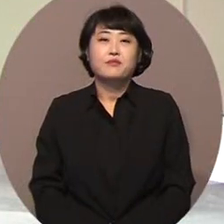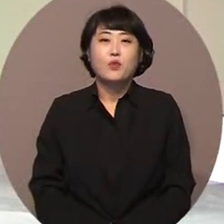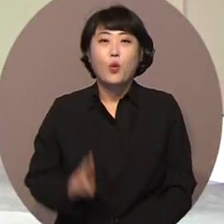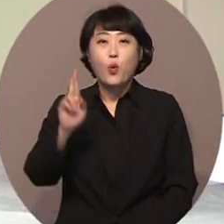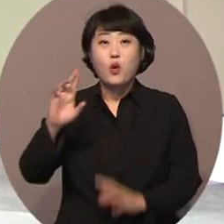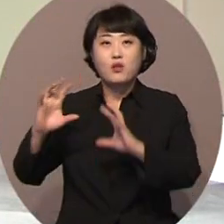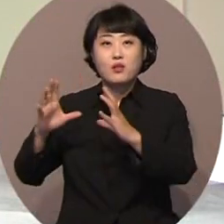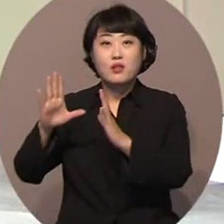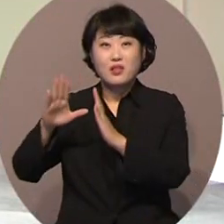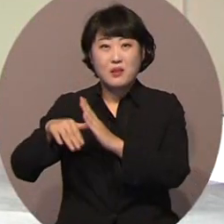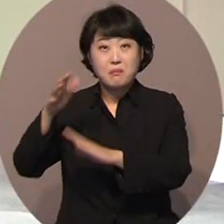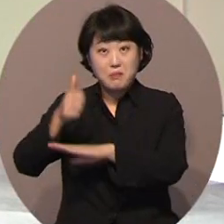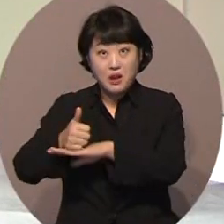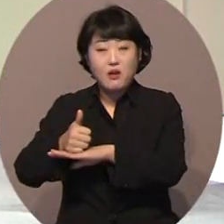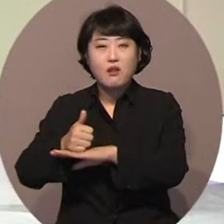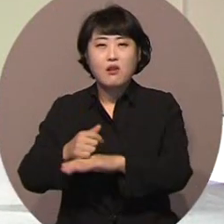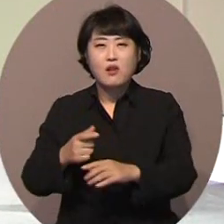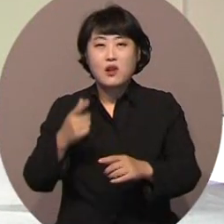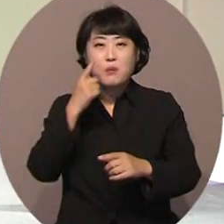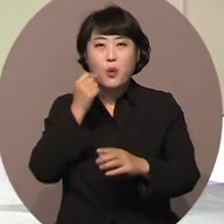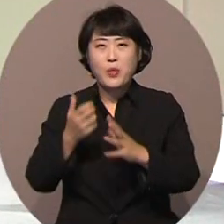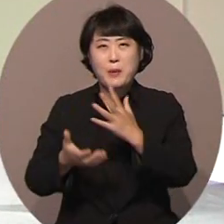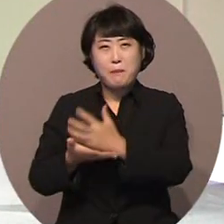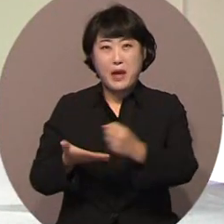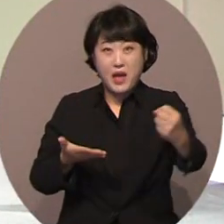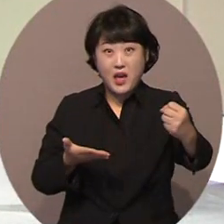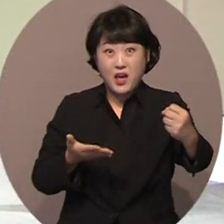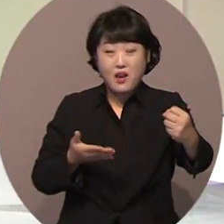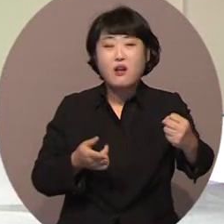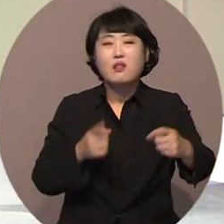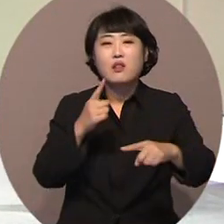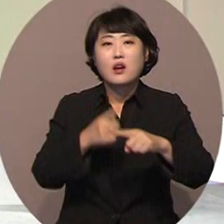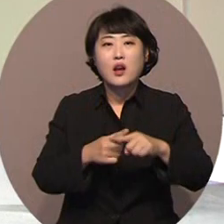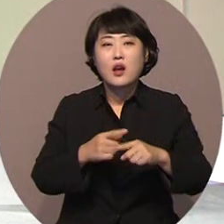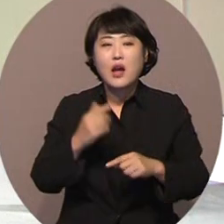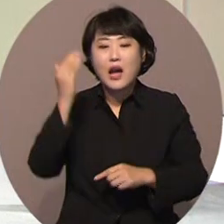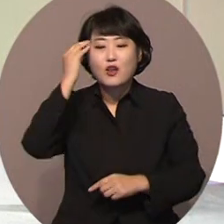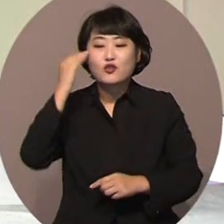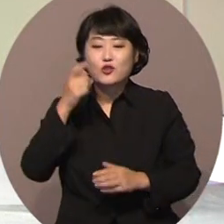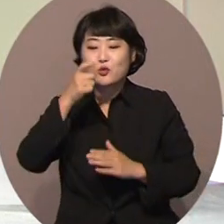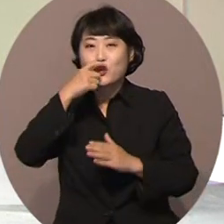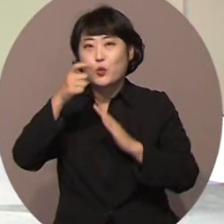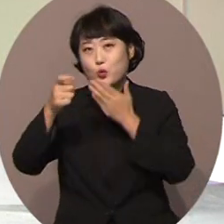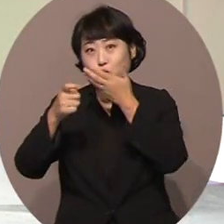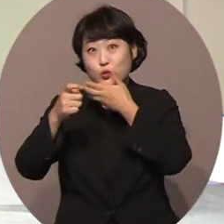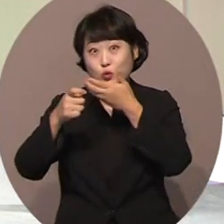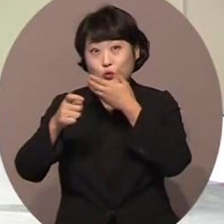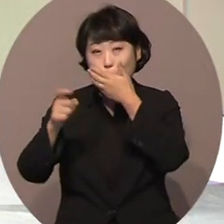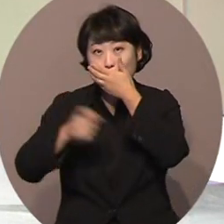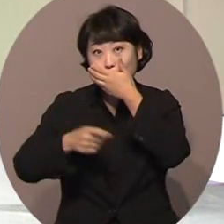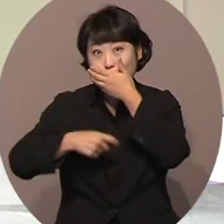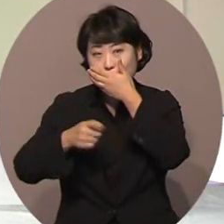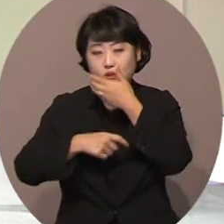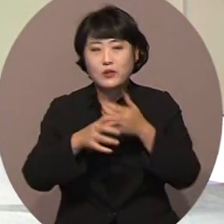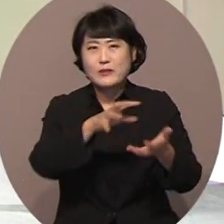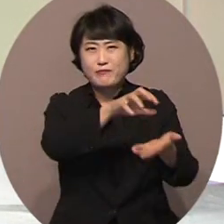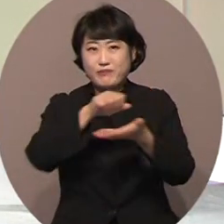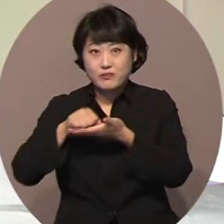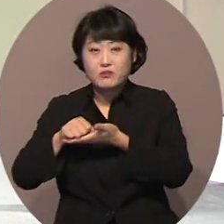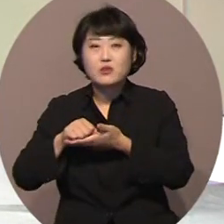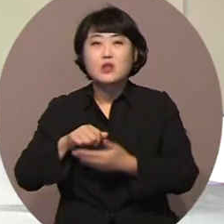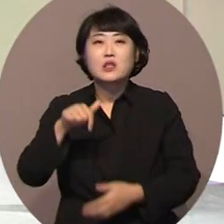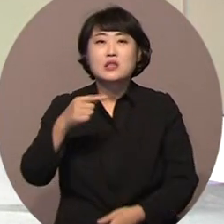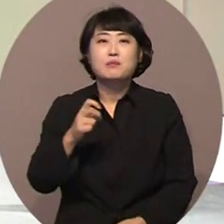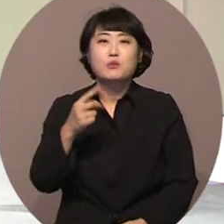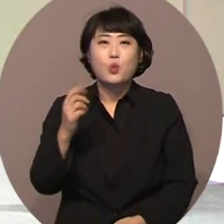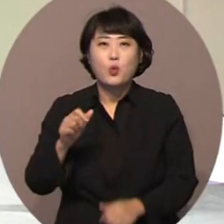고려시대 말 약탈돼 일본으로 넘어갔다가 한국 절도범에 의해 밀반입된 금동관은 보살좌상, 원